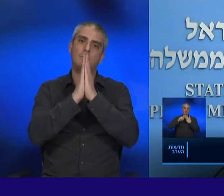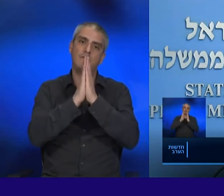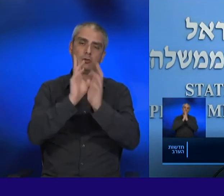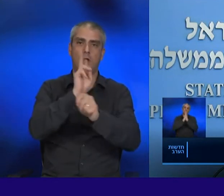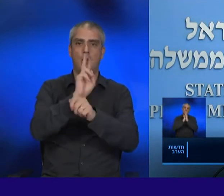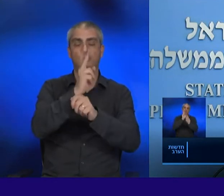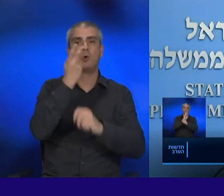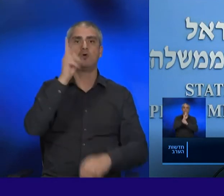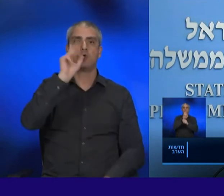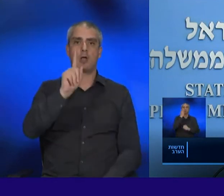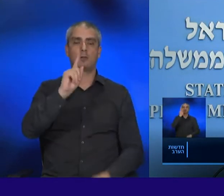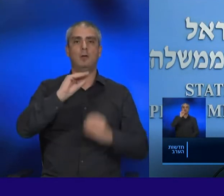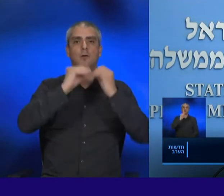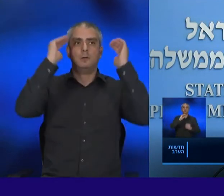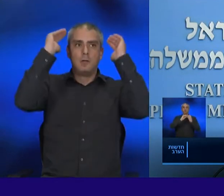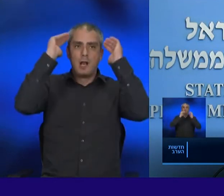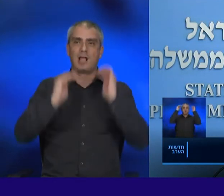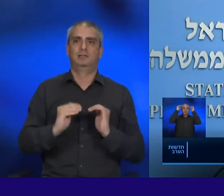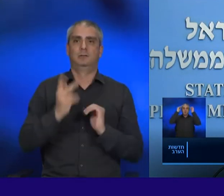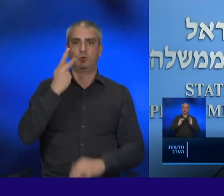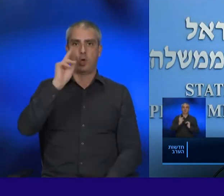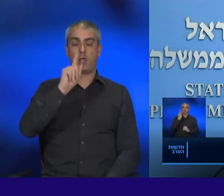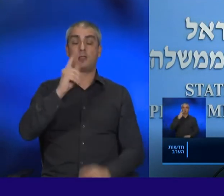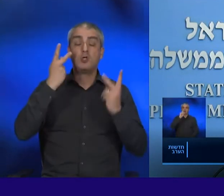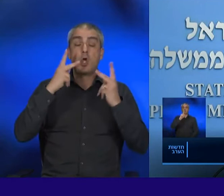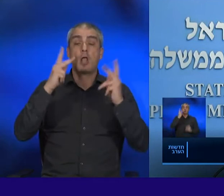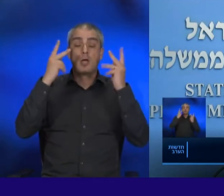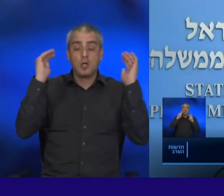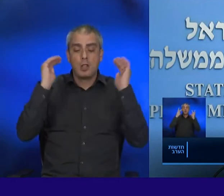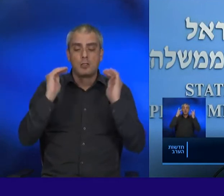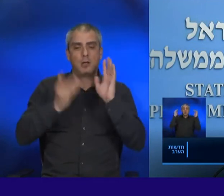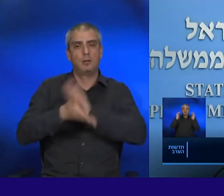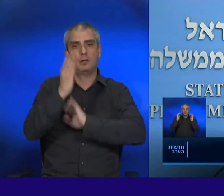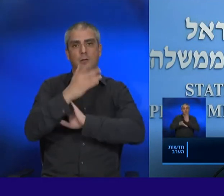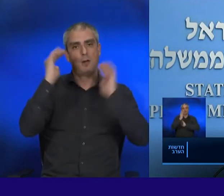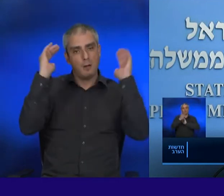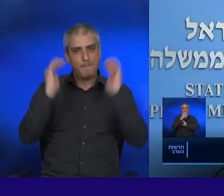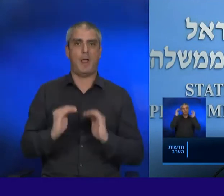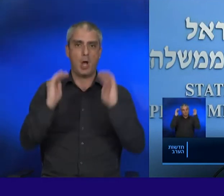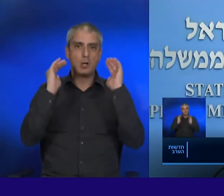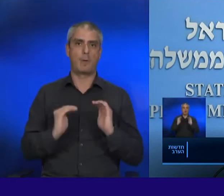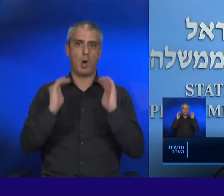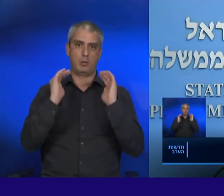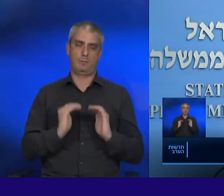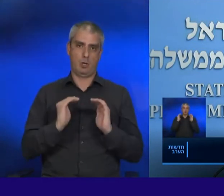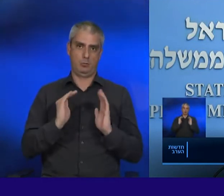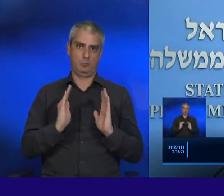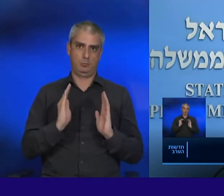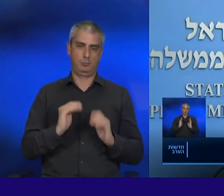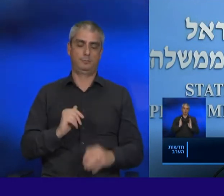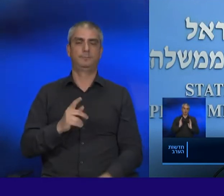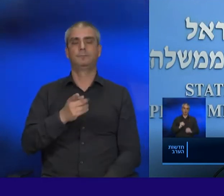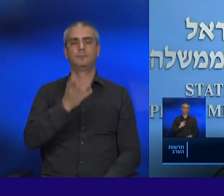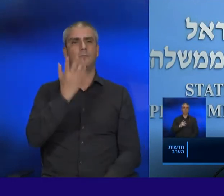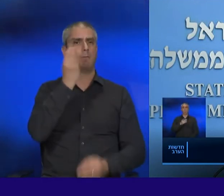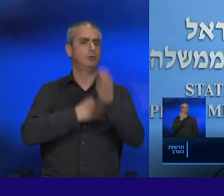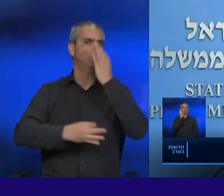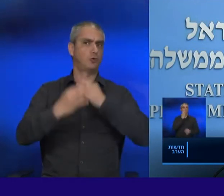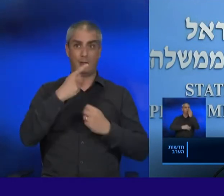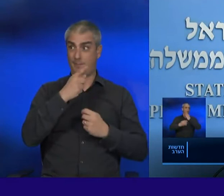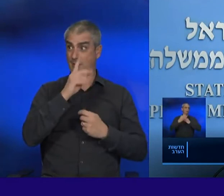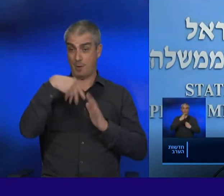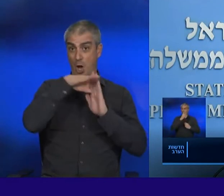עצמכם עוד יותר תצמצמו עוד יותר ועוד יותר את היציאות שלכם מהבית עכשיו שואלים אותנו אם